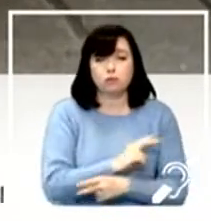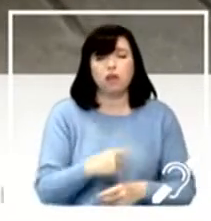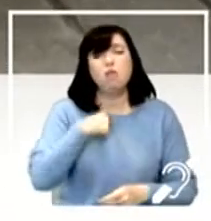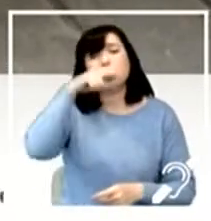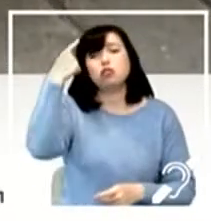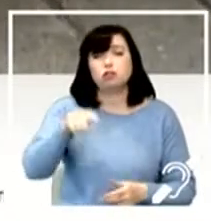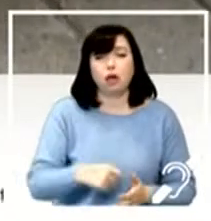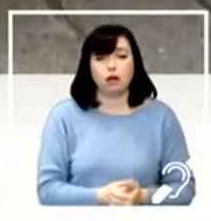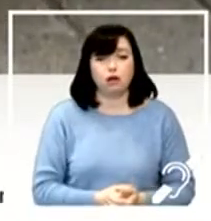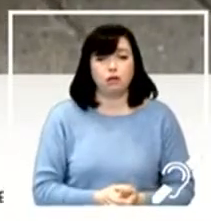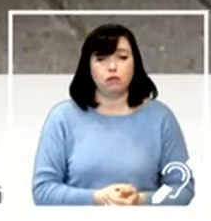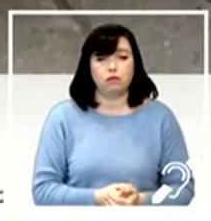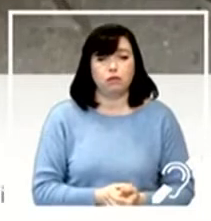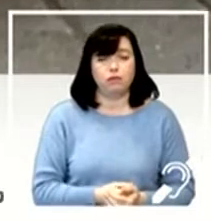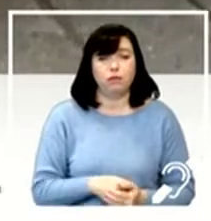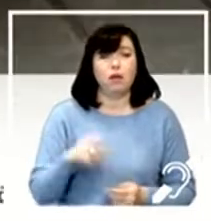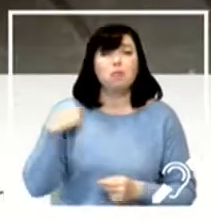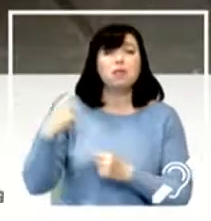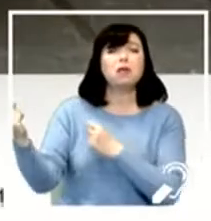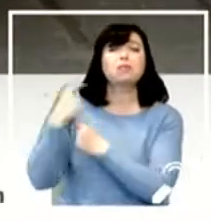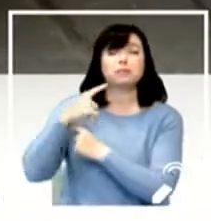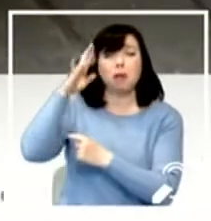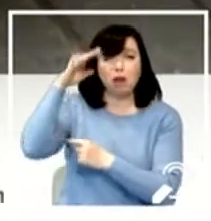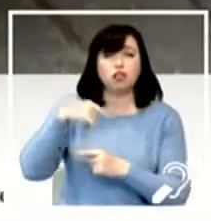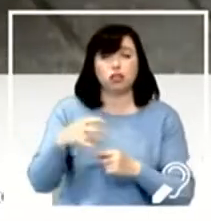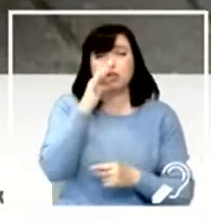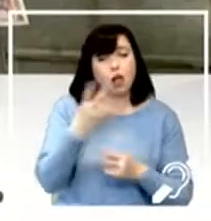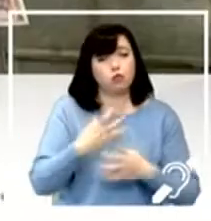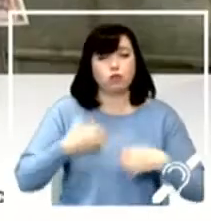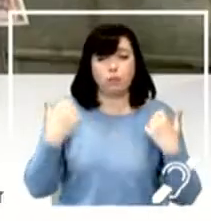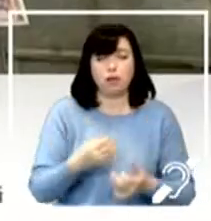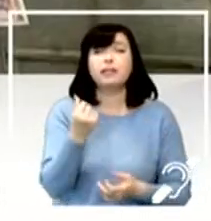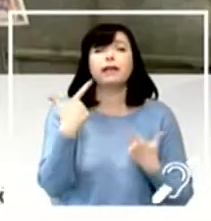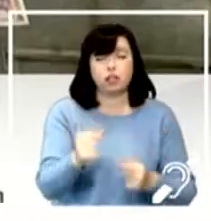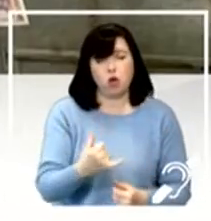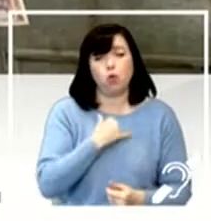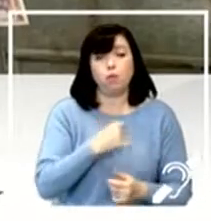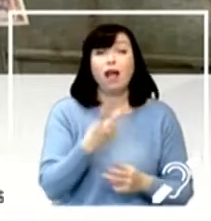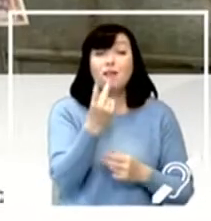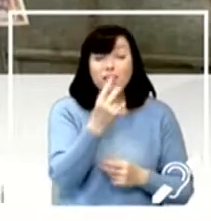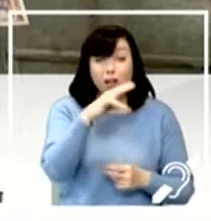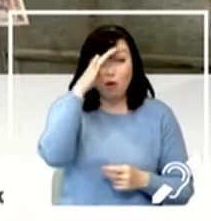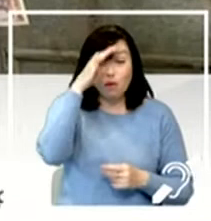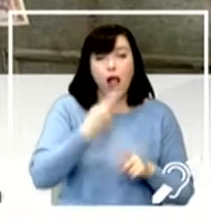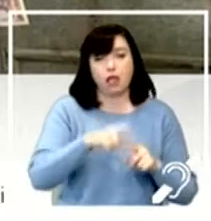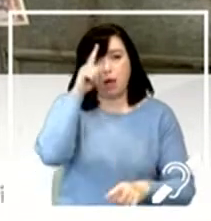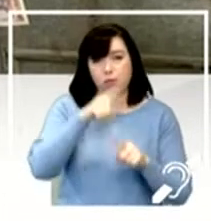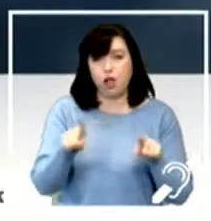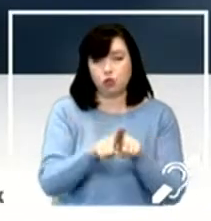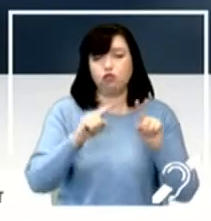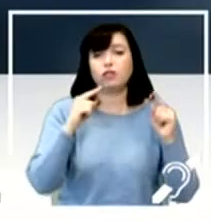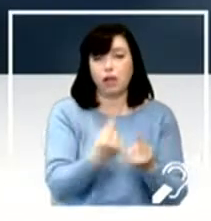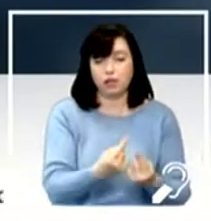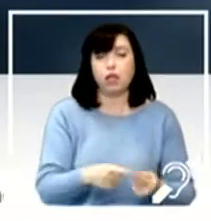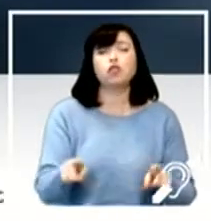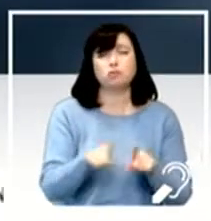mâsna. Cine? Așa-l că mă trâmbesc. Banii unii? La mine. Al doilea suspect, fratele individului reținut în flagrant, la fel a